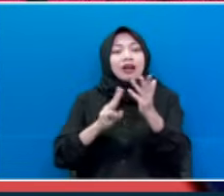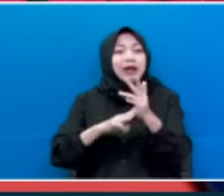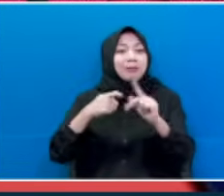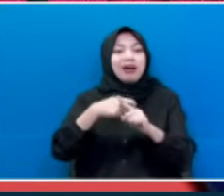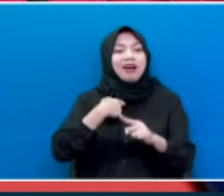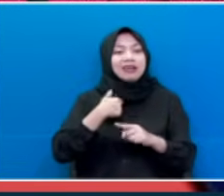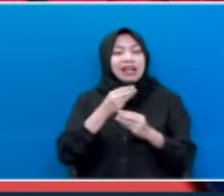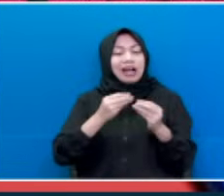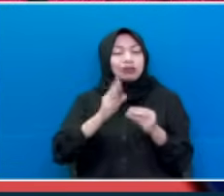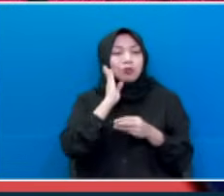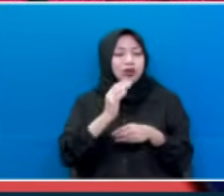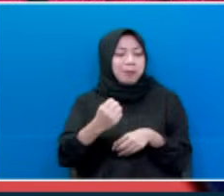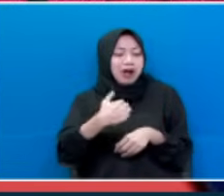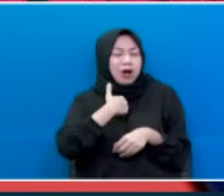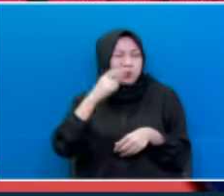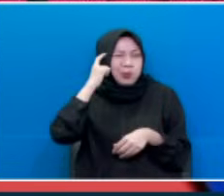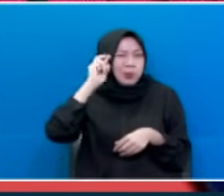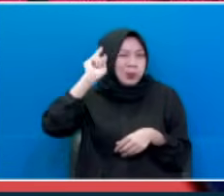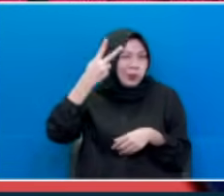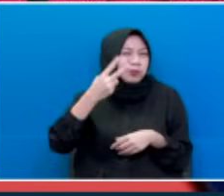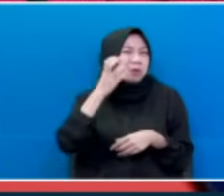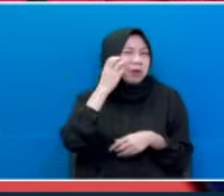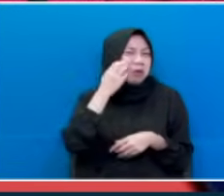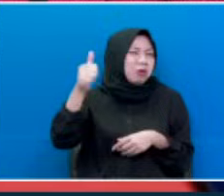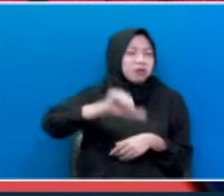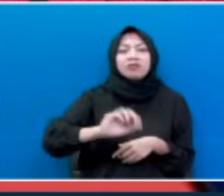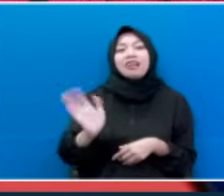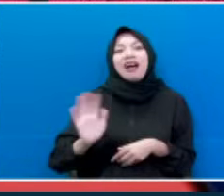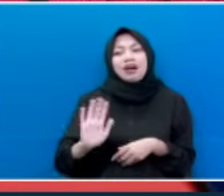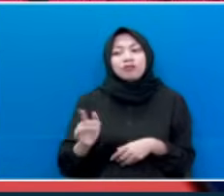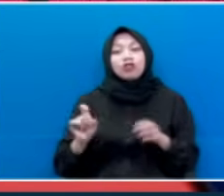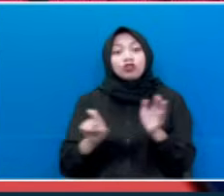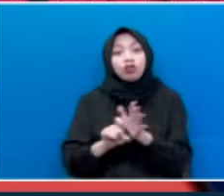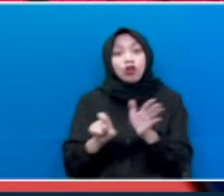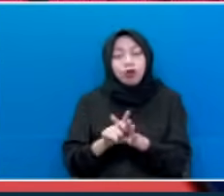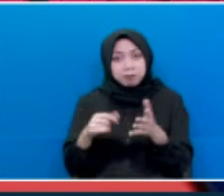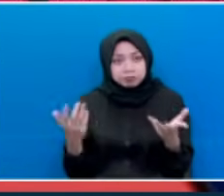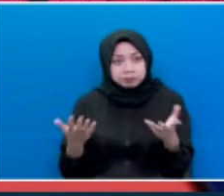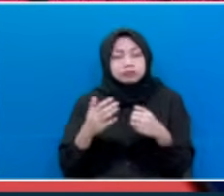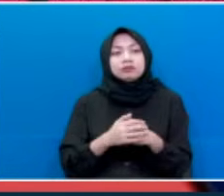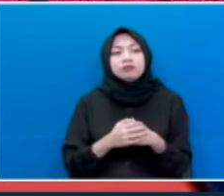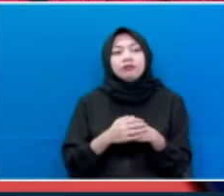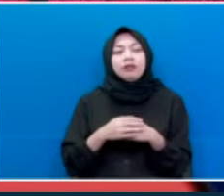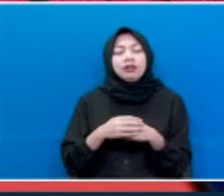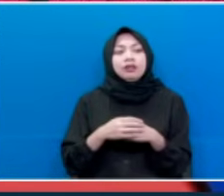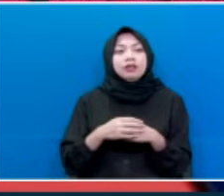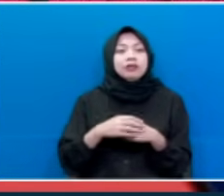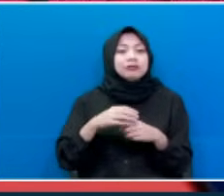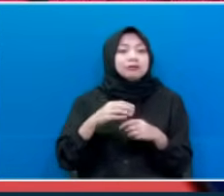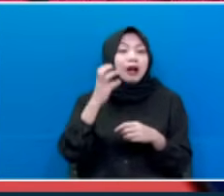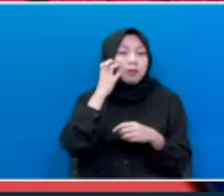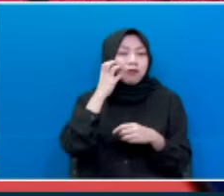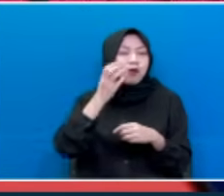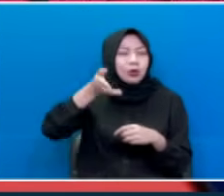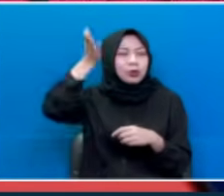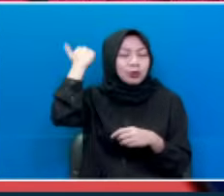betul betul betul beberapa kali kan Pak Prabowo juga diserang soal eh track recordnya di eh